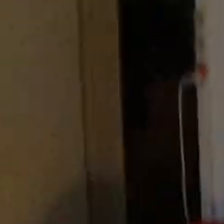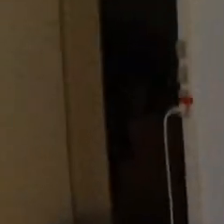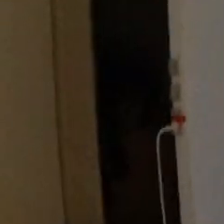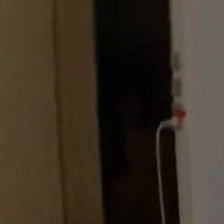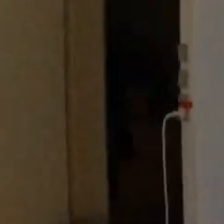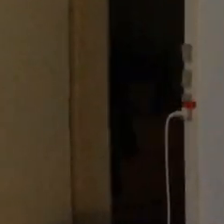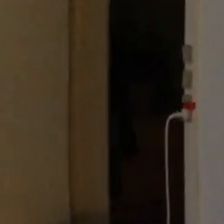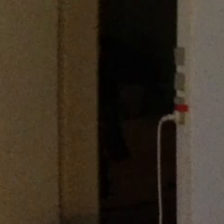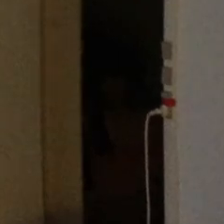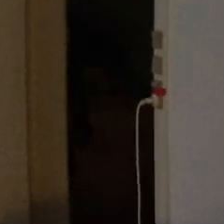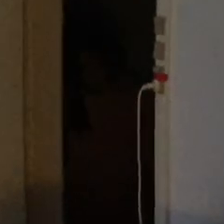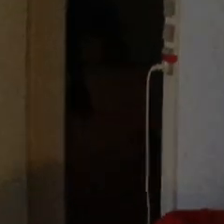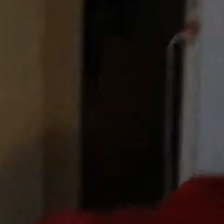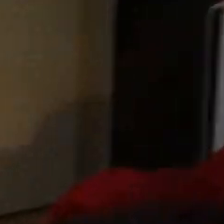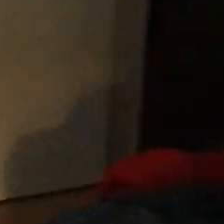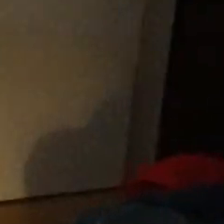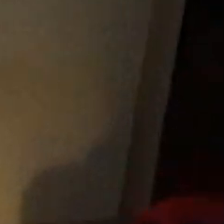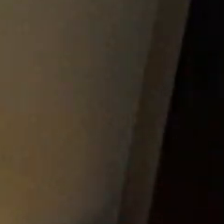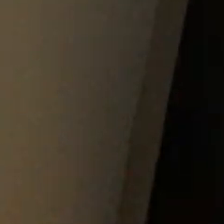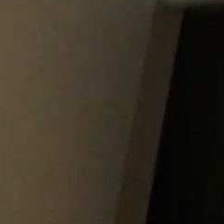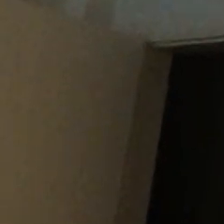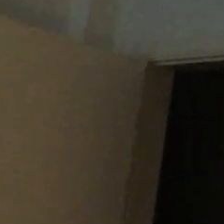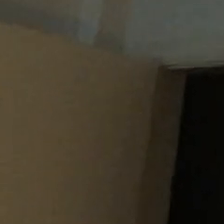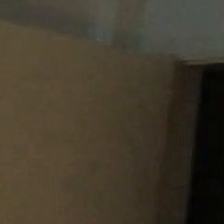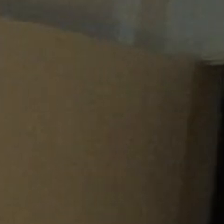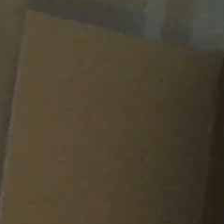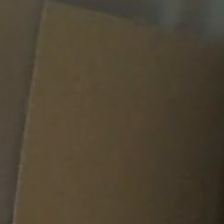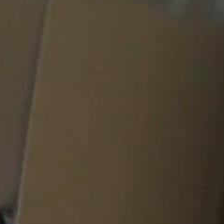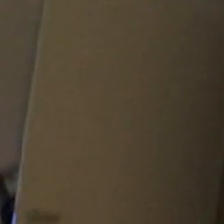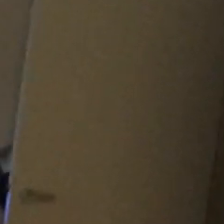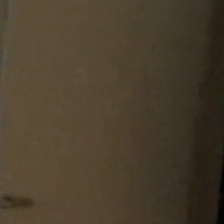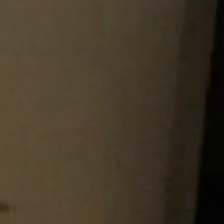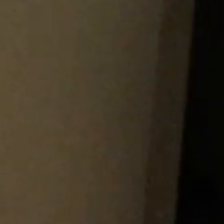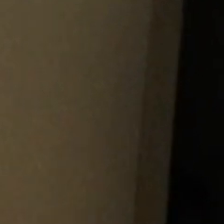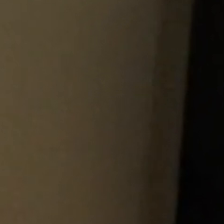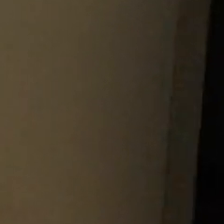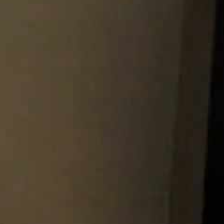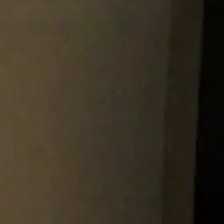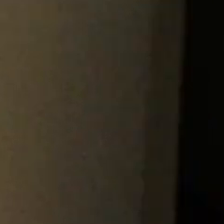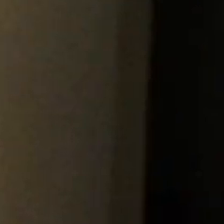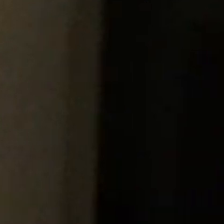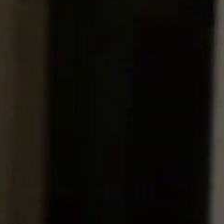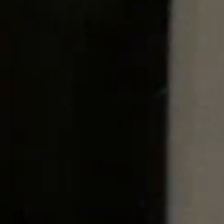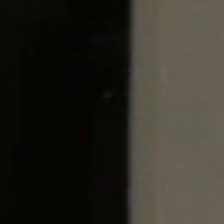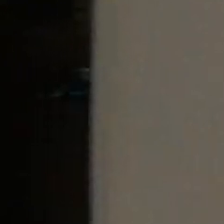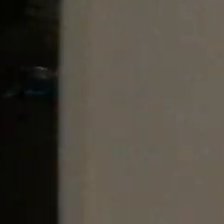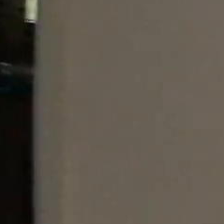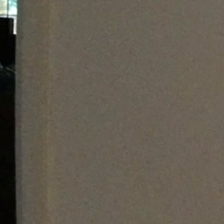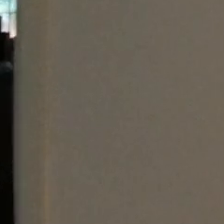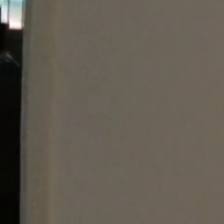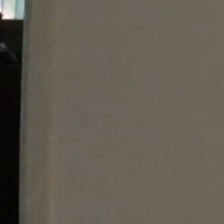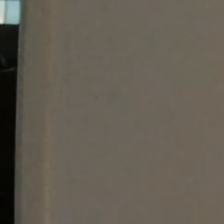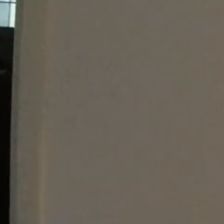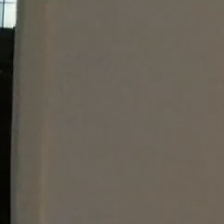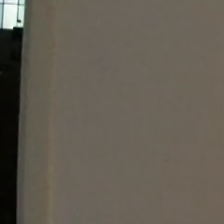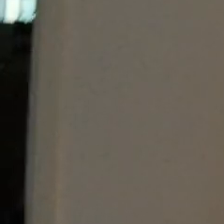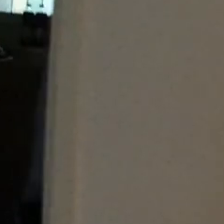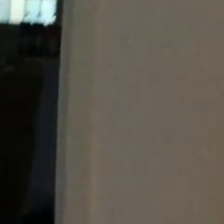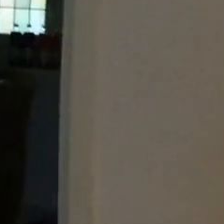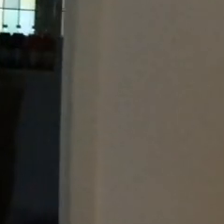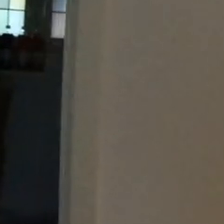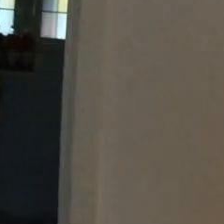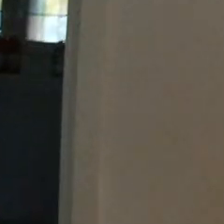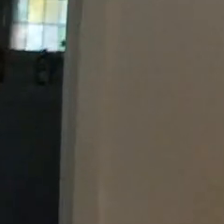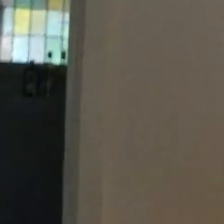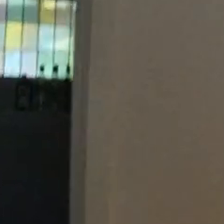Optaget 37 minutter. Den splitter en ny del video hver 15 minut. 15.15. Så